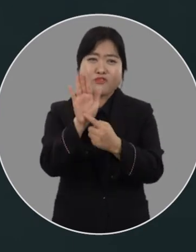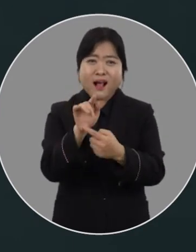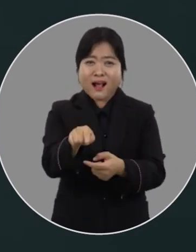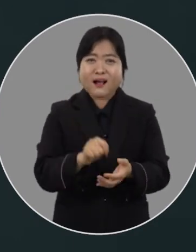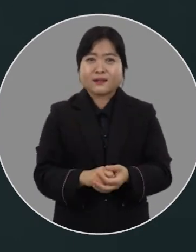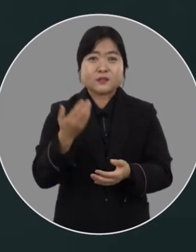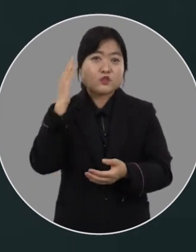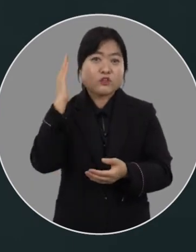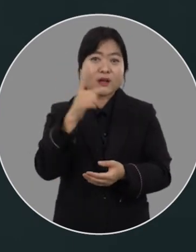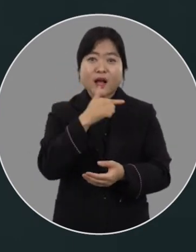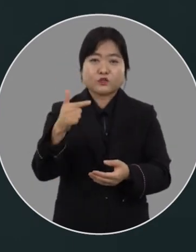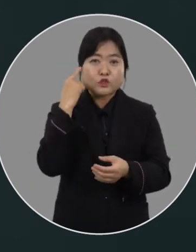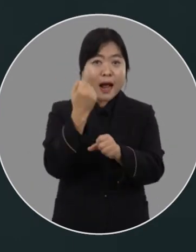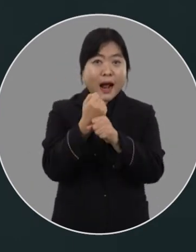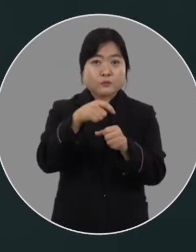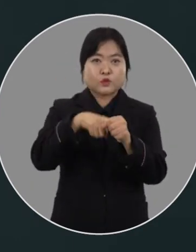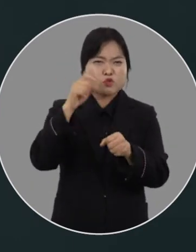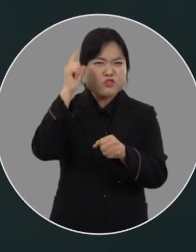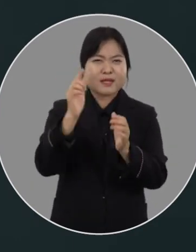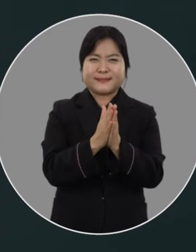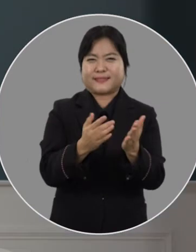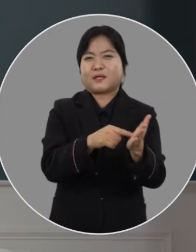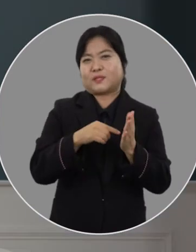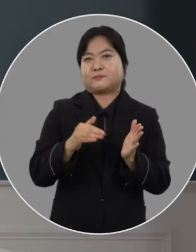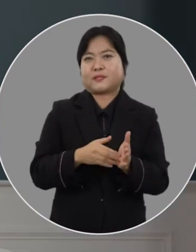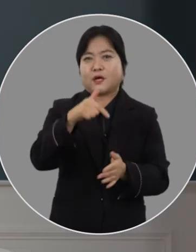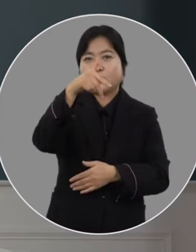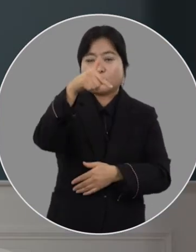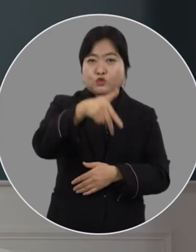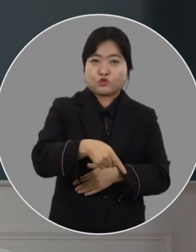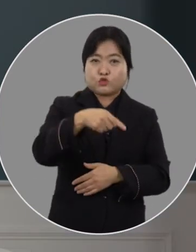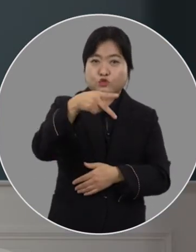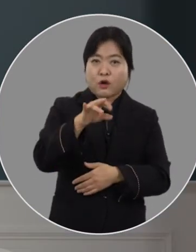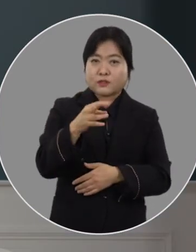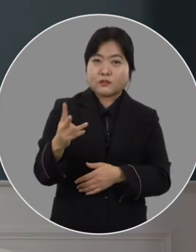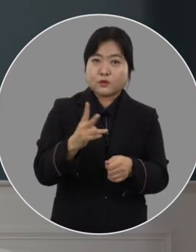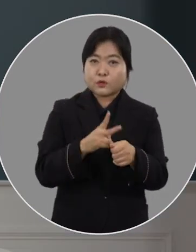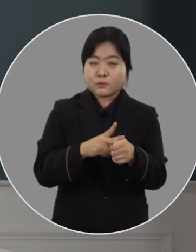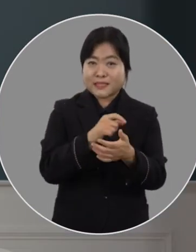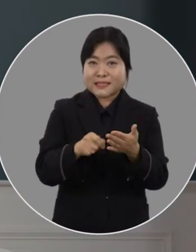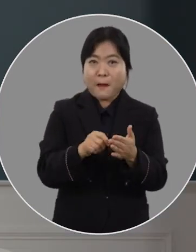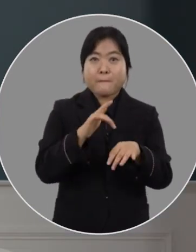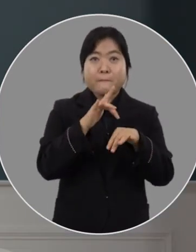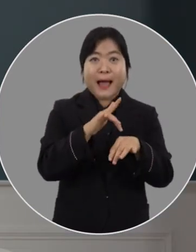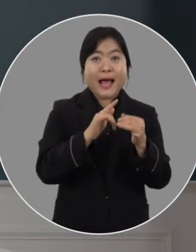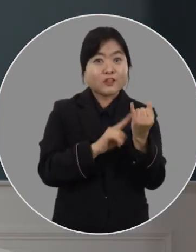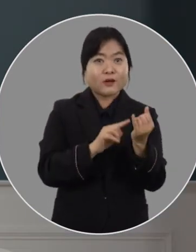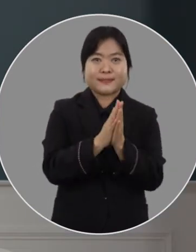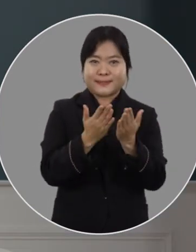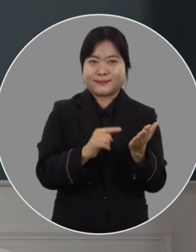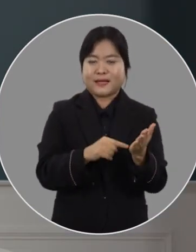있는데 최근에 아주 학문적으로 뛰어난 책이 나왔습니다. 주경철 교수님이 쓴 마녀라고 하는 이 책에서는